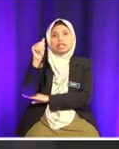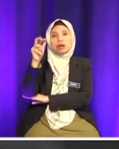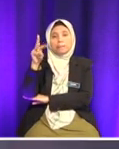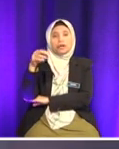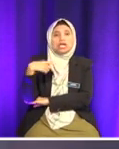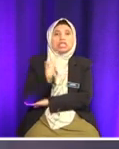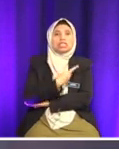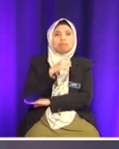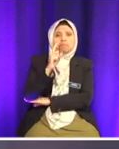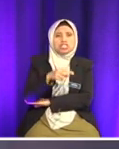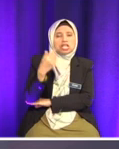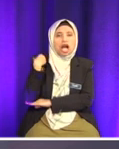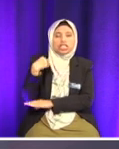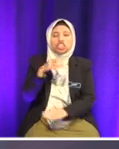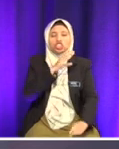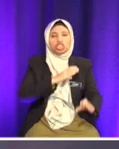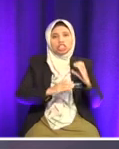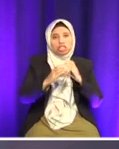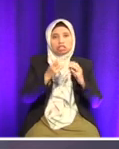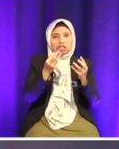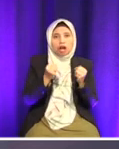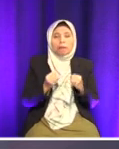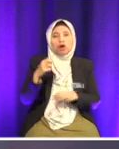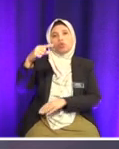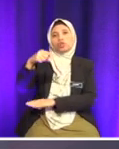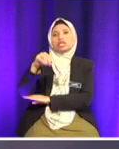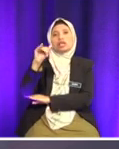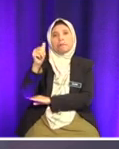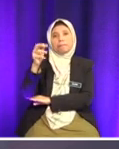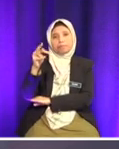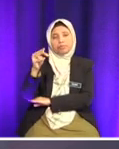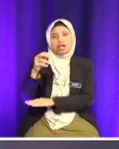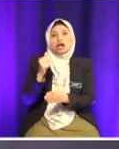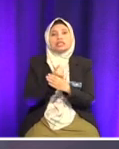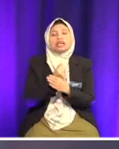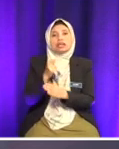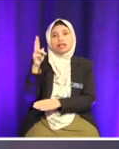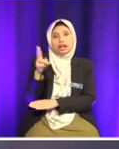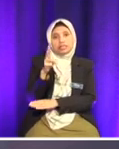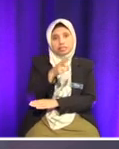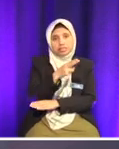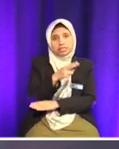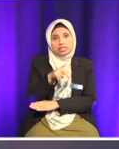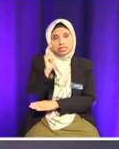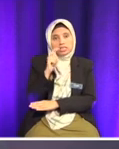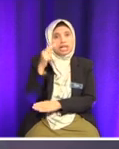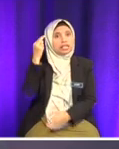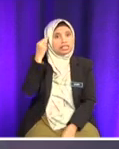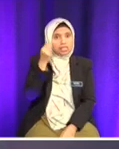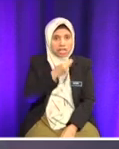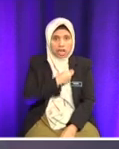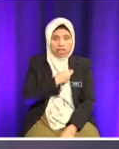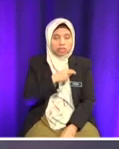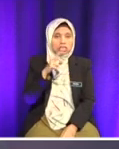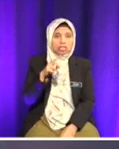untuk kita qiyamul Lail ya antara hadis rasulullah shallallahu alaihi wasallam Itu sebab diawal jadi kita sebut niat saja itupun